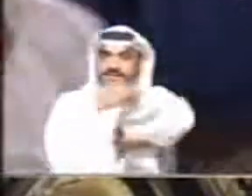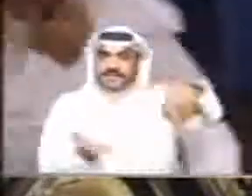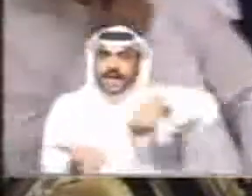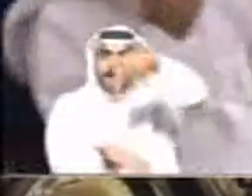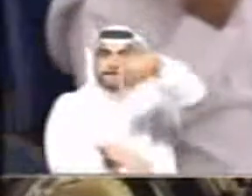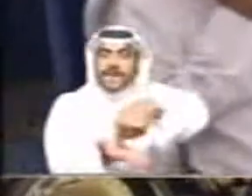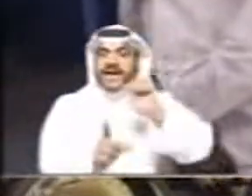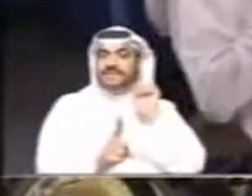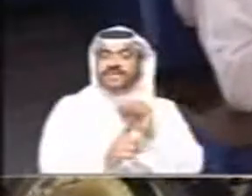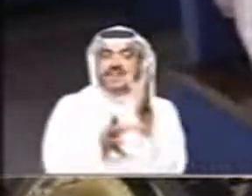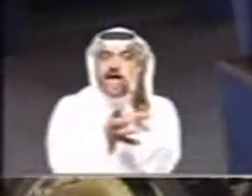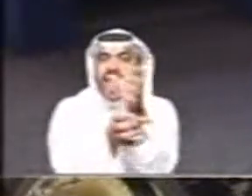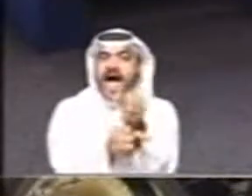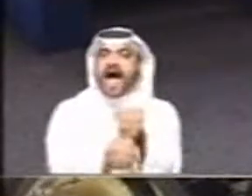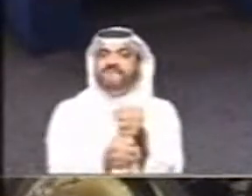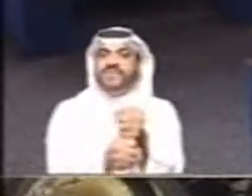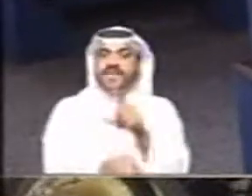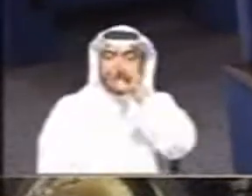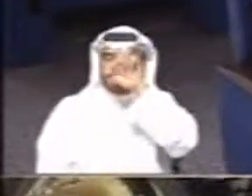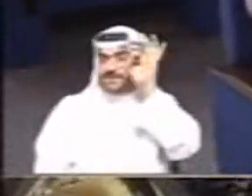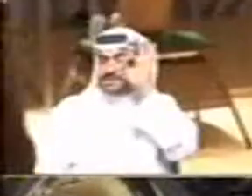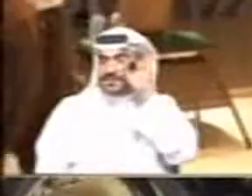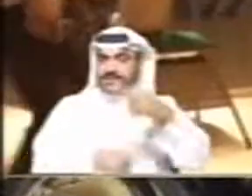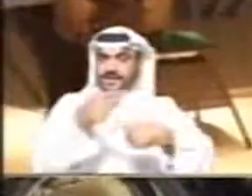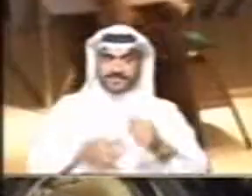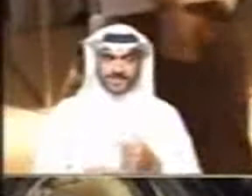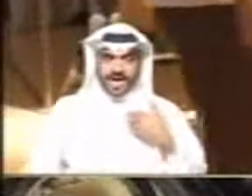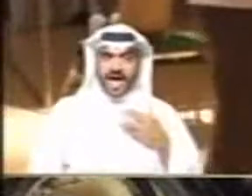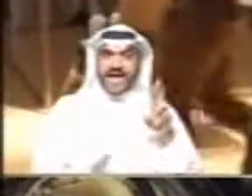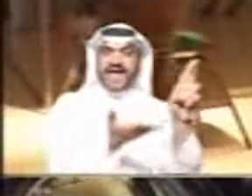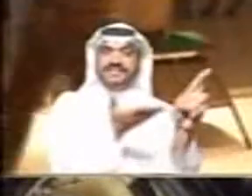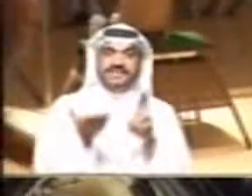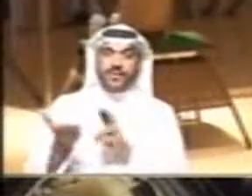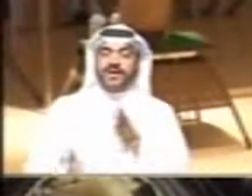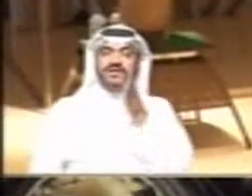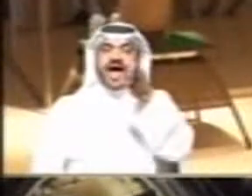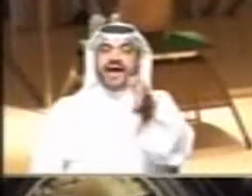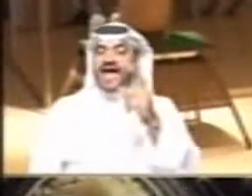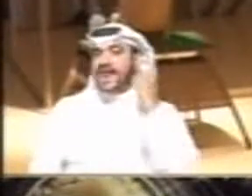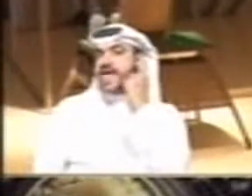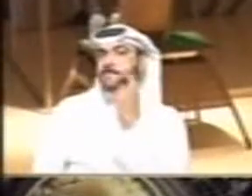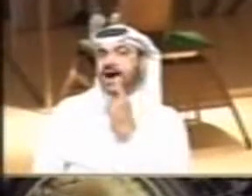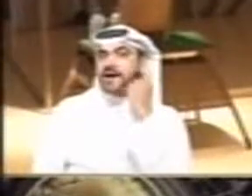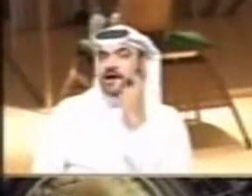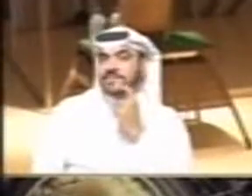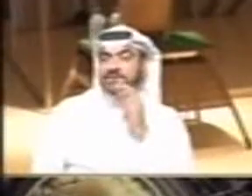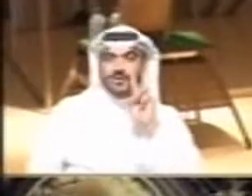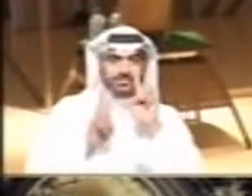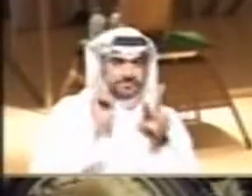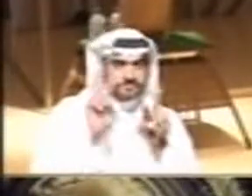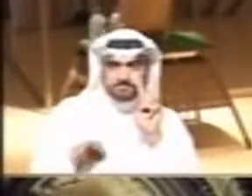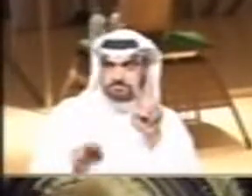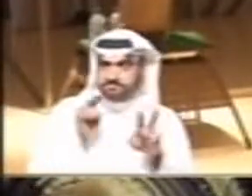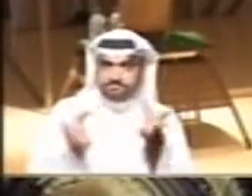محاولة للحفاظ على استمرارية الصيد المستدام. عملنا زيارة لدورة الإمارات لجميع مراكز الحبار الموجودة هناك، والحمد